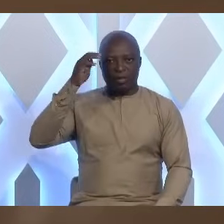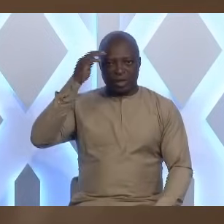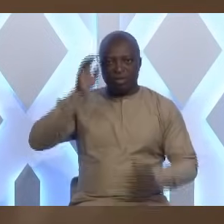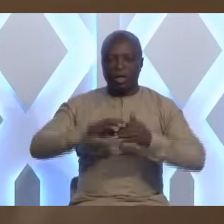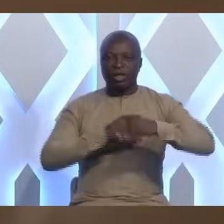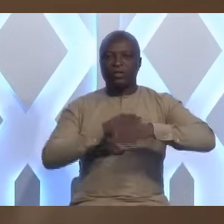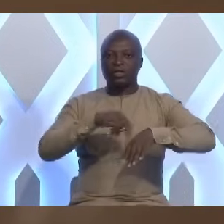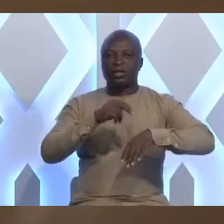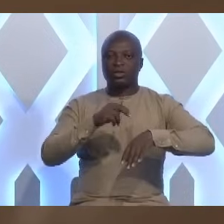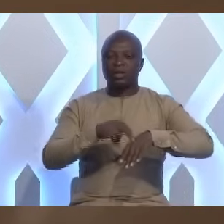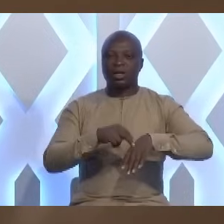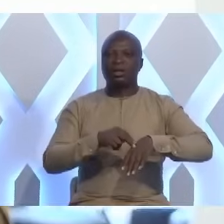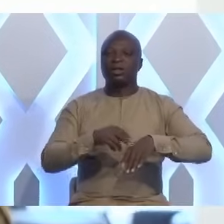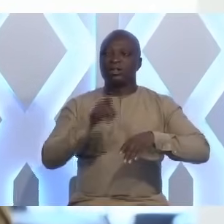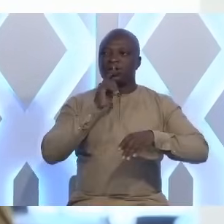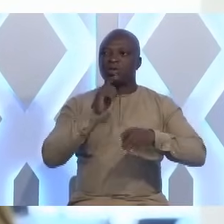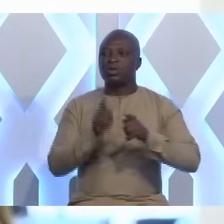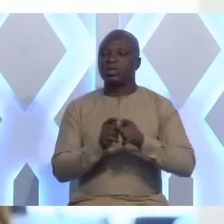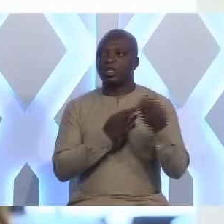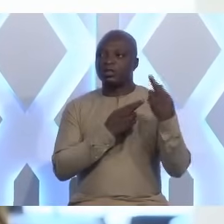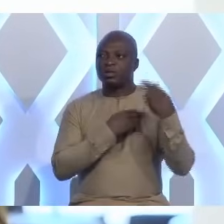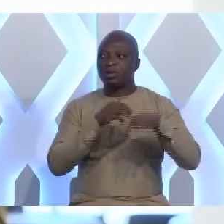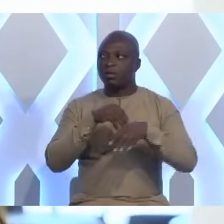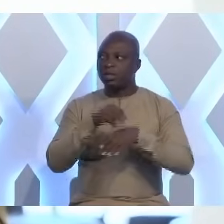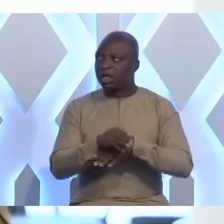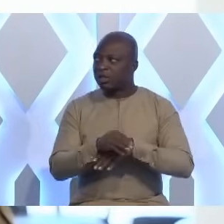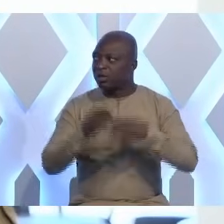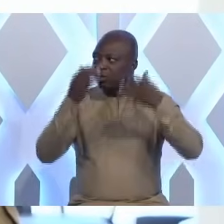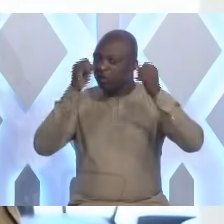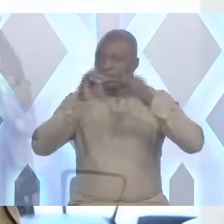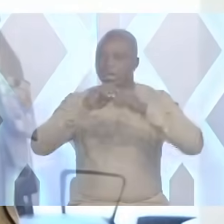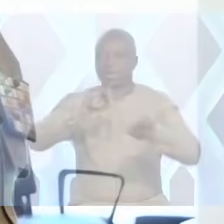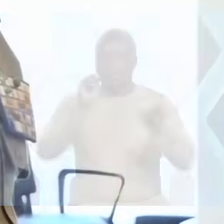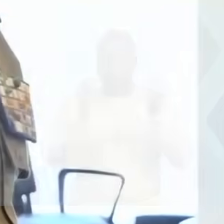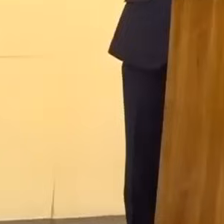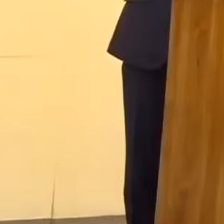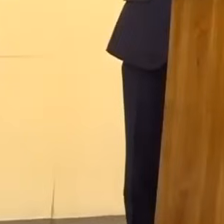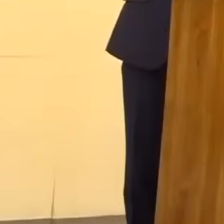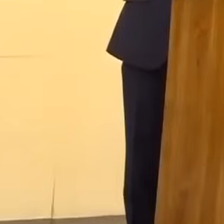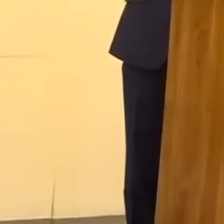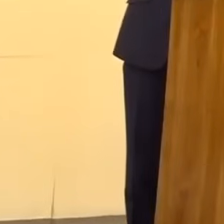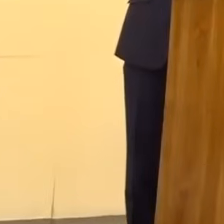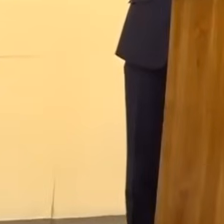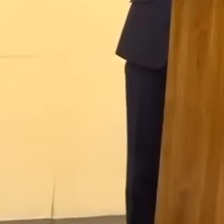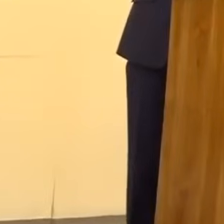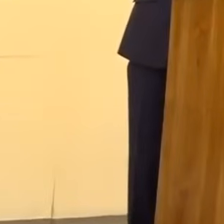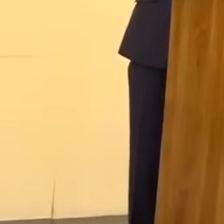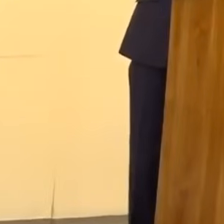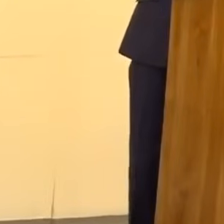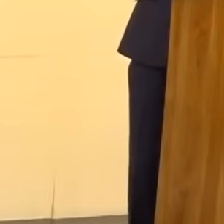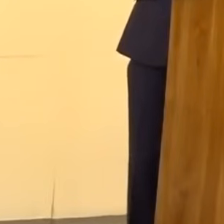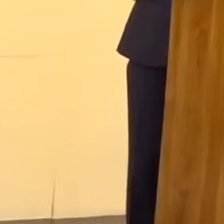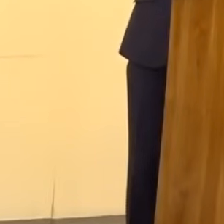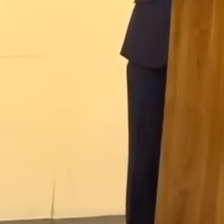Défense nationale. Ils sont porteurs d'un message du président de la transition nigérienne. Au cours de